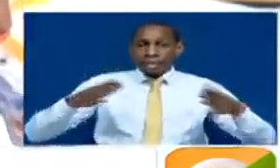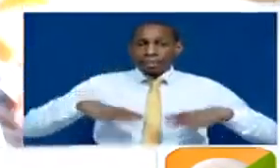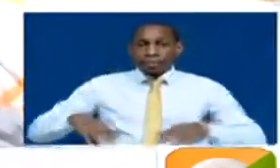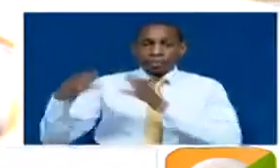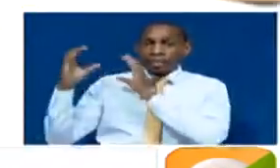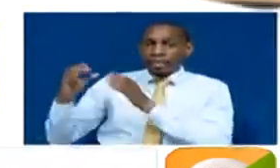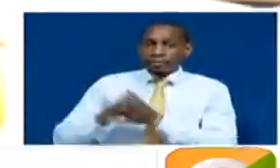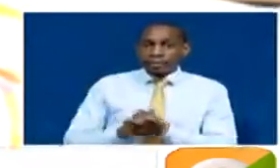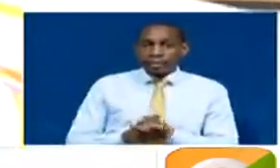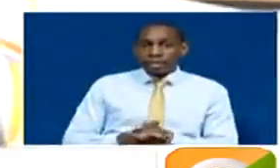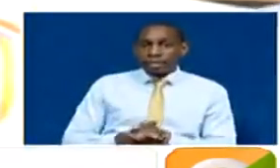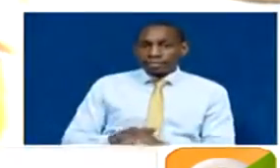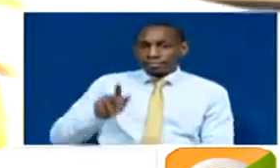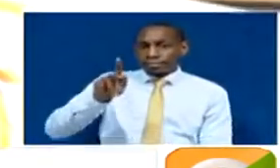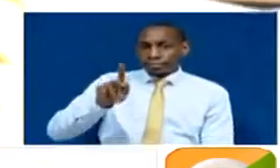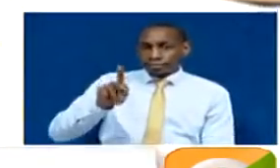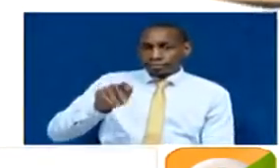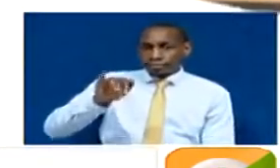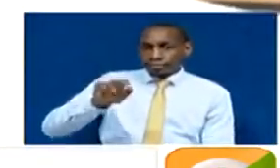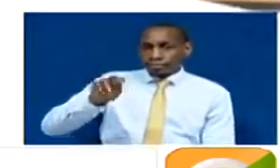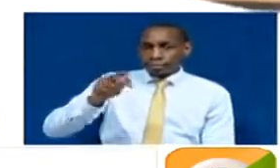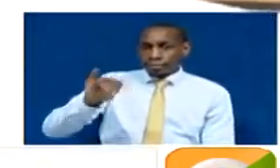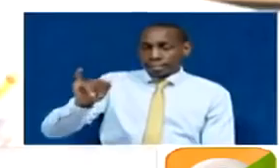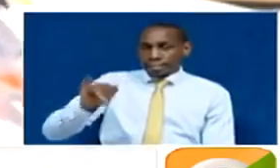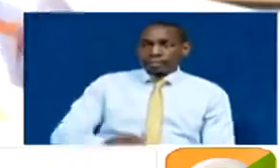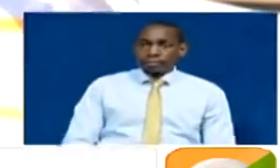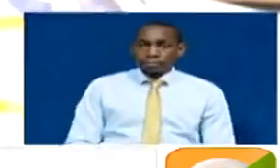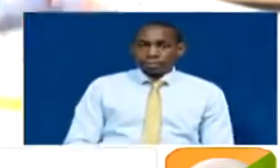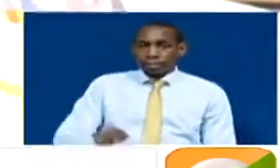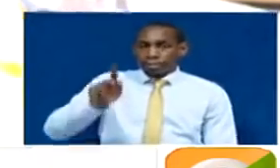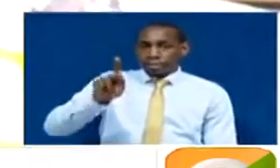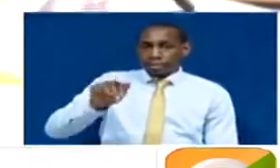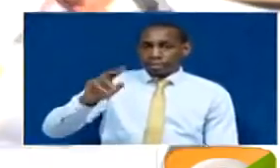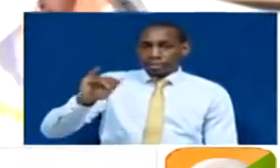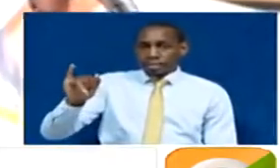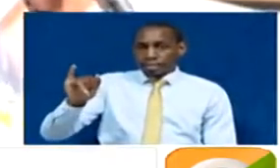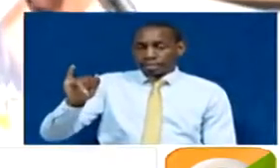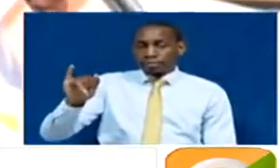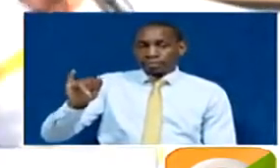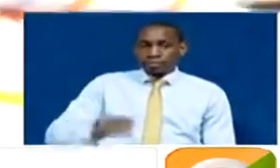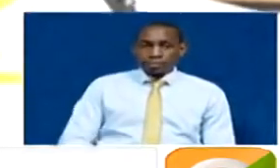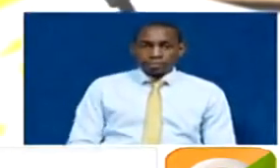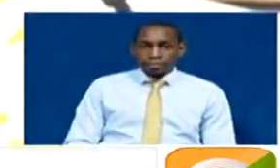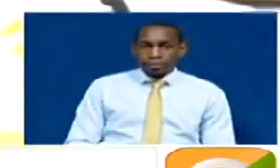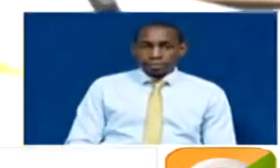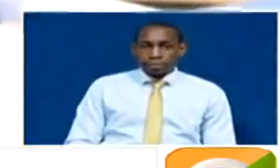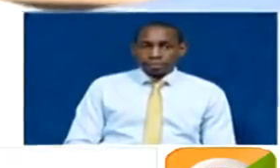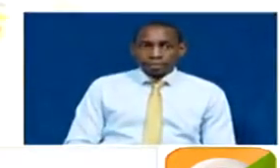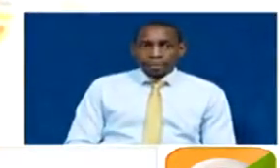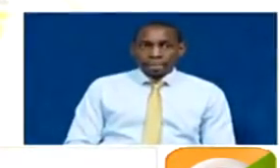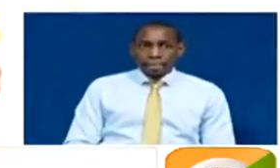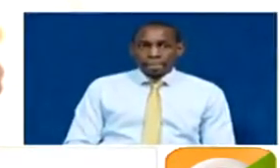watu wa Kilifi ni Amason Jefa Kingi. Kingi ananuka kibaha. Kingi ananuka